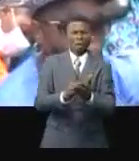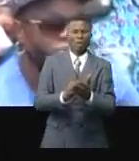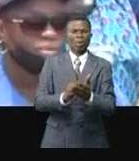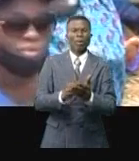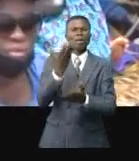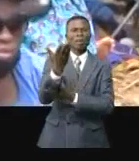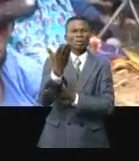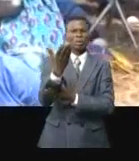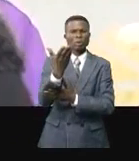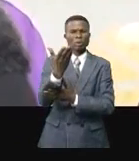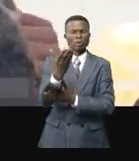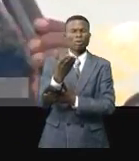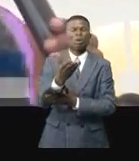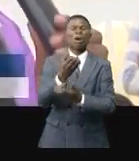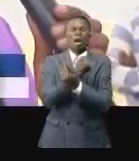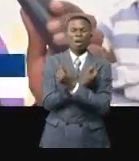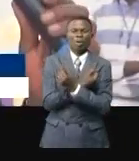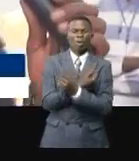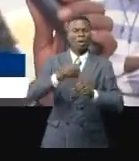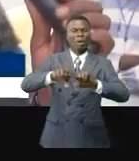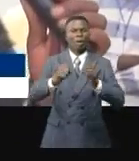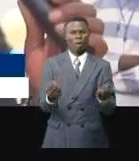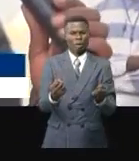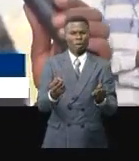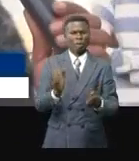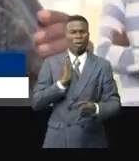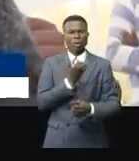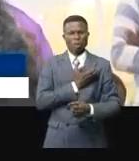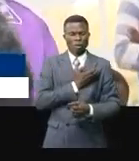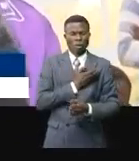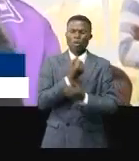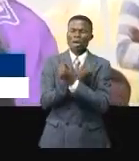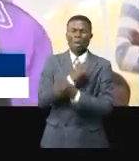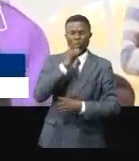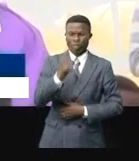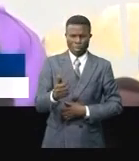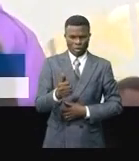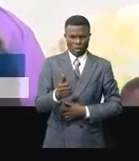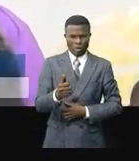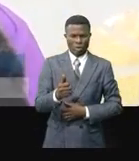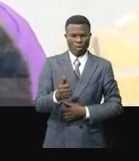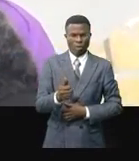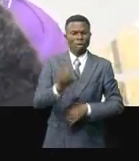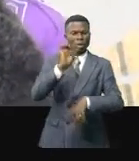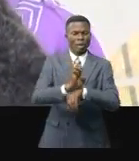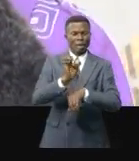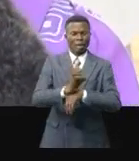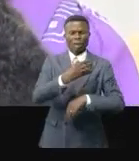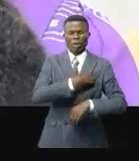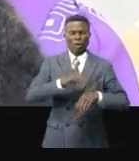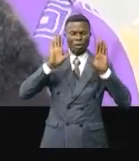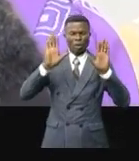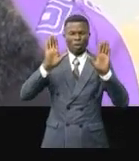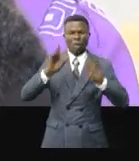votre élan de générosité. Ne brisons pas notre élan de générosité. Sacré-Cœur don,